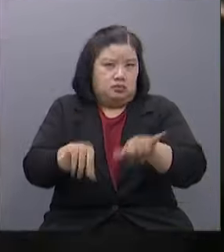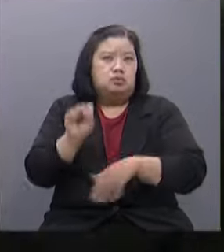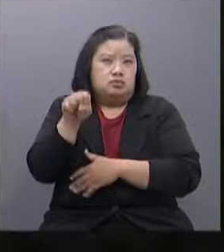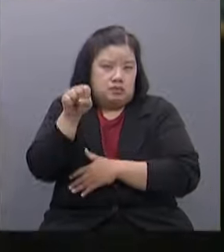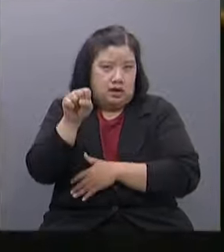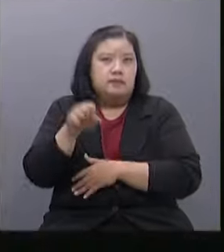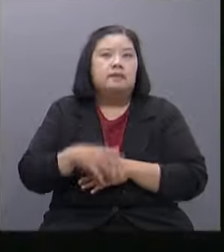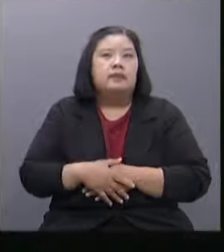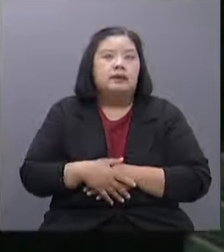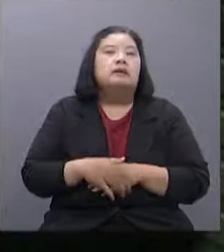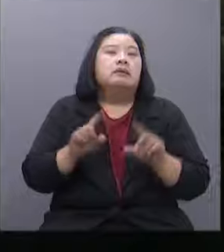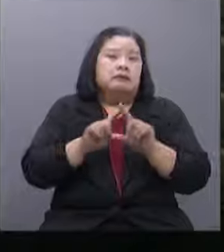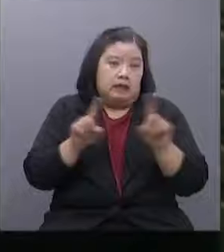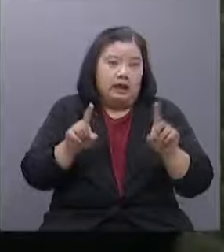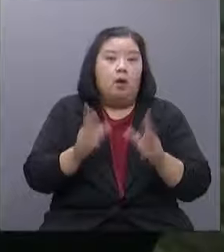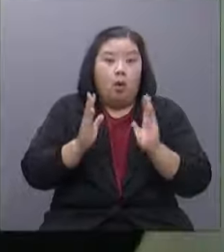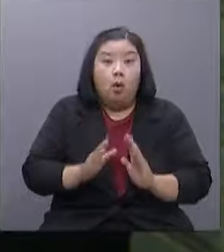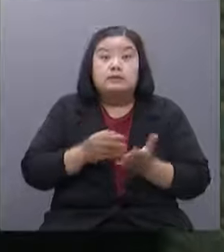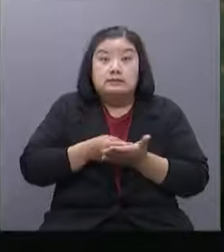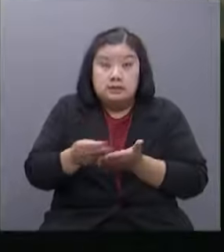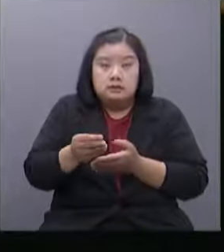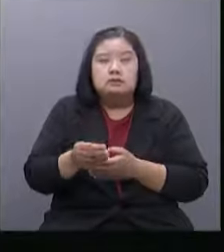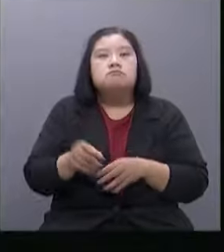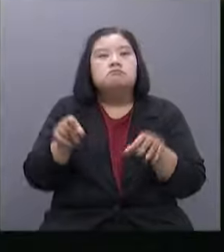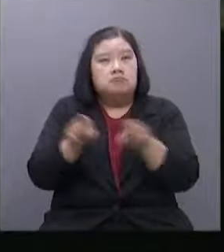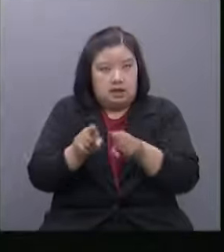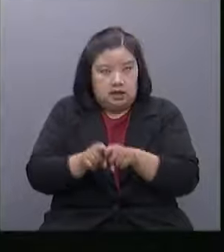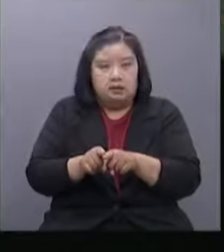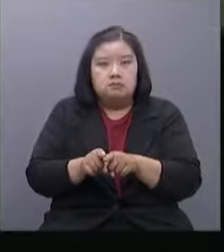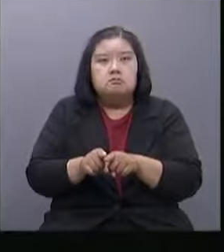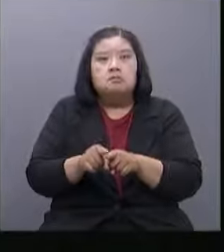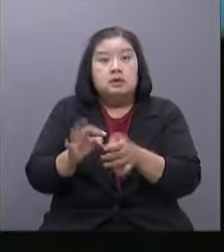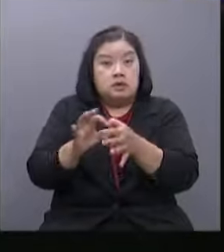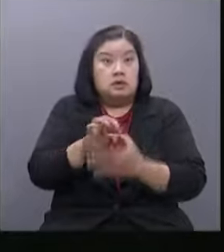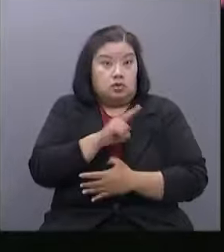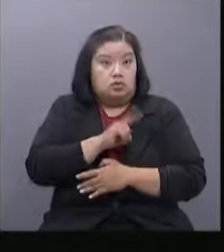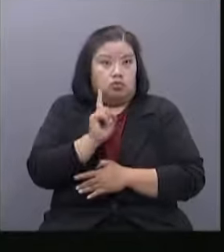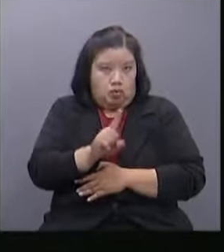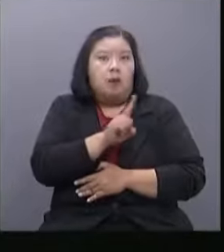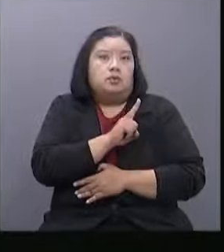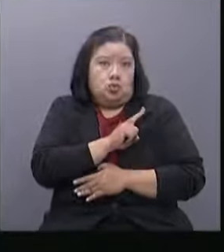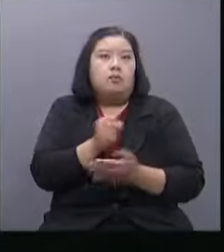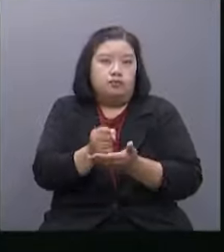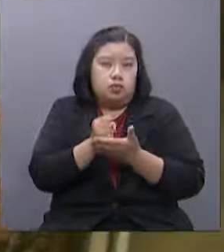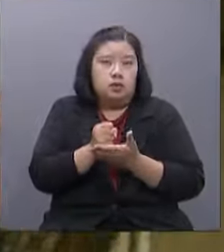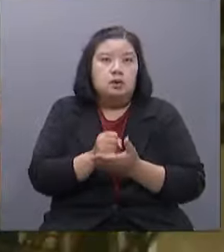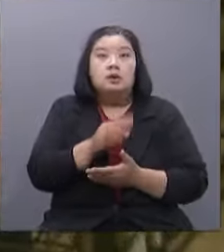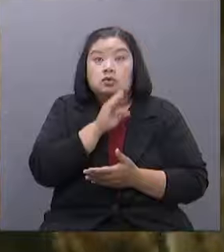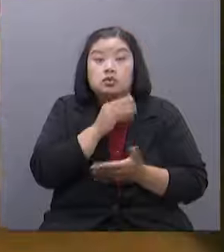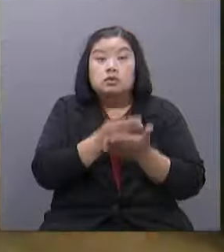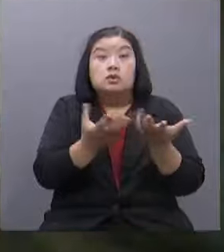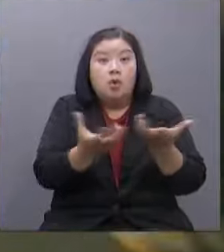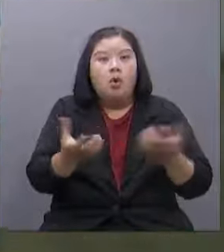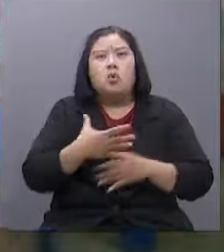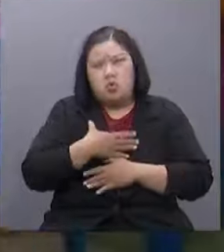ต้องเราเราต้องเข้าใจก่อนว่าผู้ซื้อทุกคนมีส่วนช่วยให้เกิดเรื่องนี้ขึ้นค่ะเพราะว่าเวลาเราไปซื้อของเราชอบเลือกเยอะ